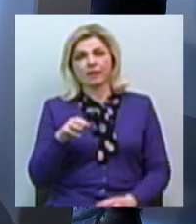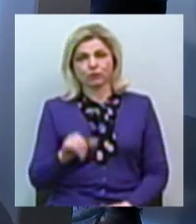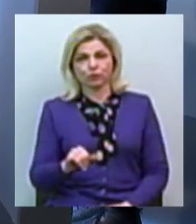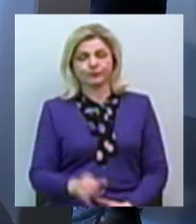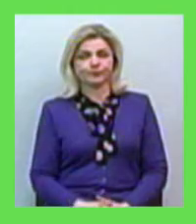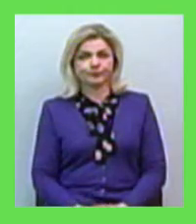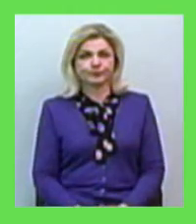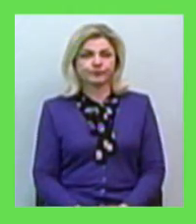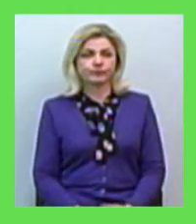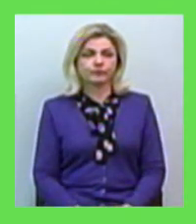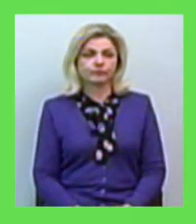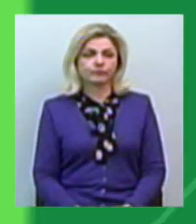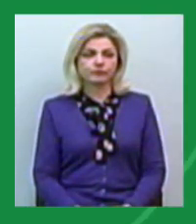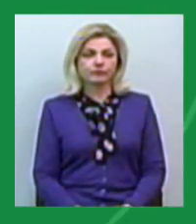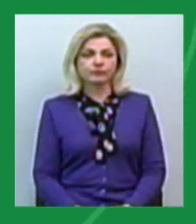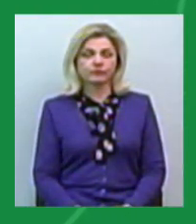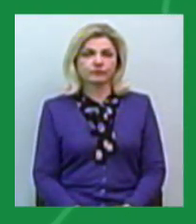ласка.